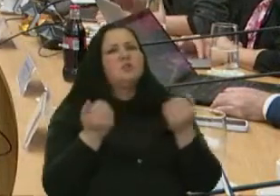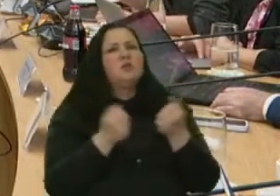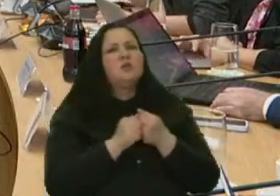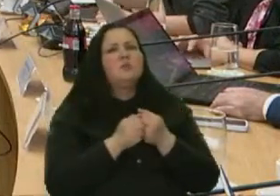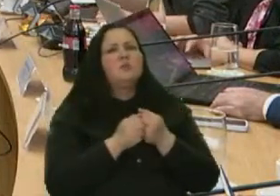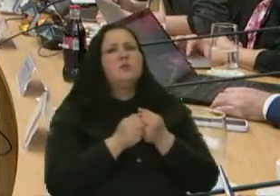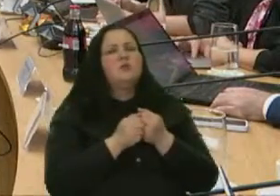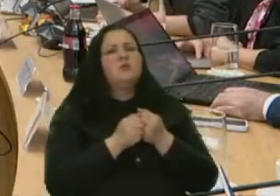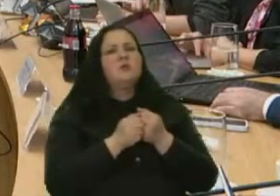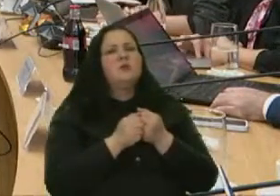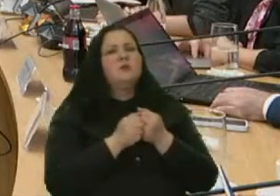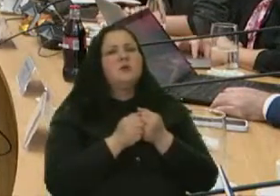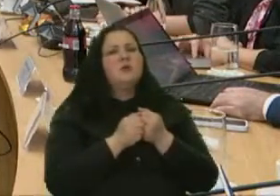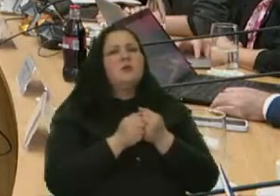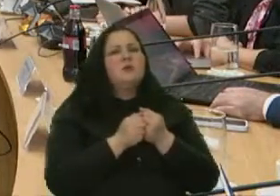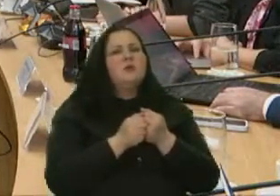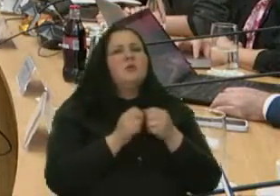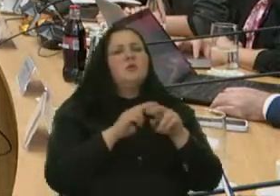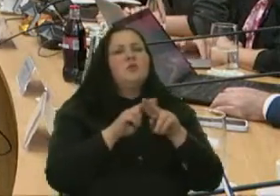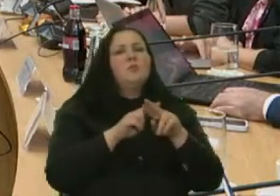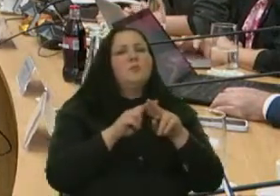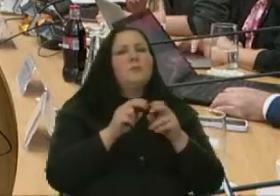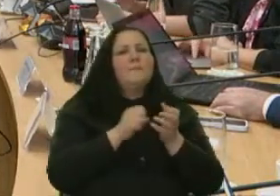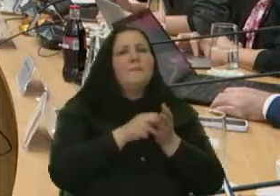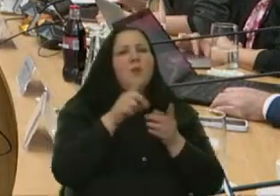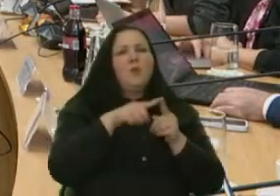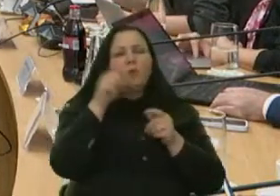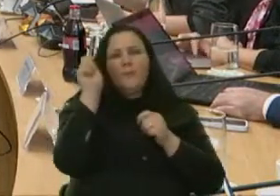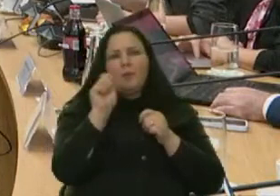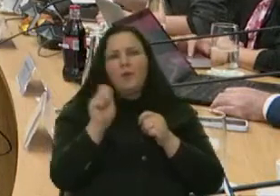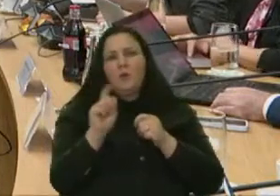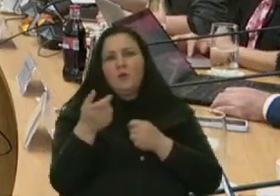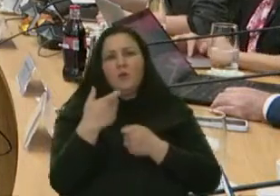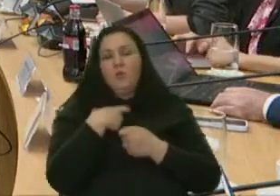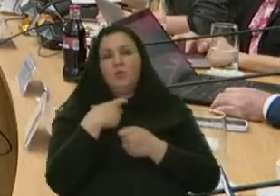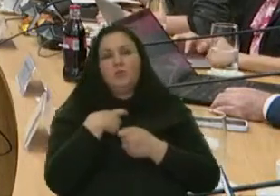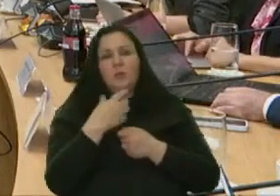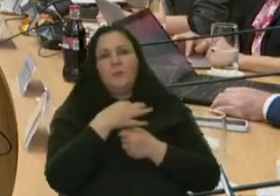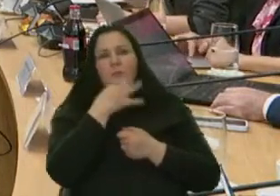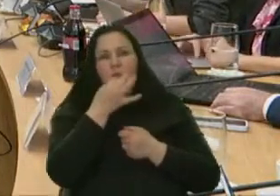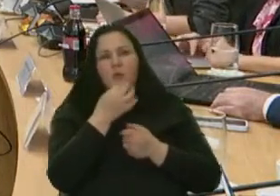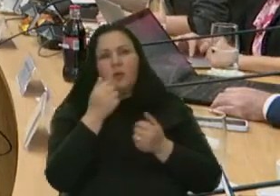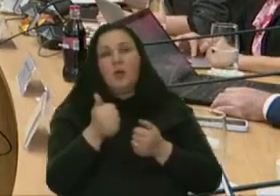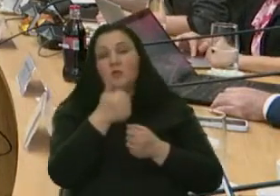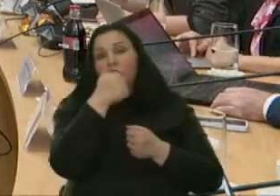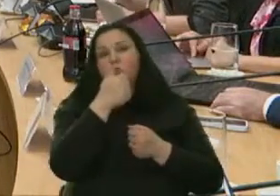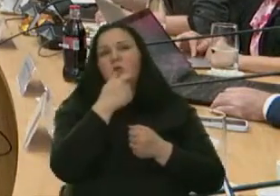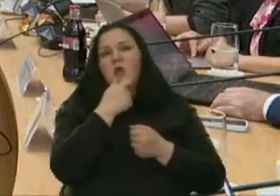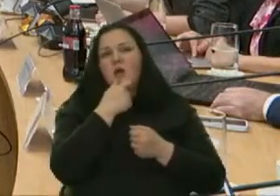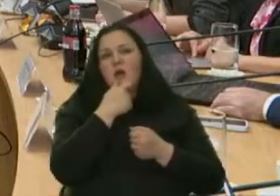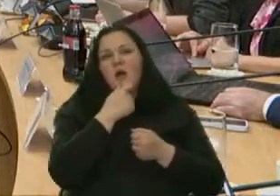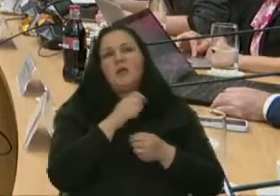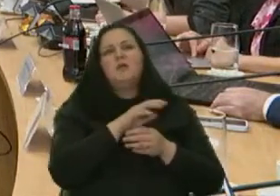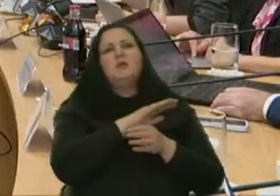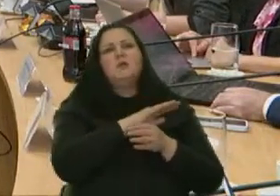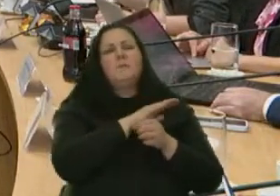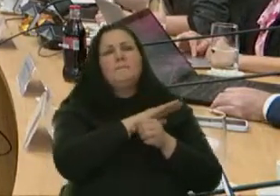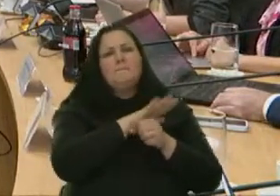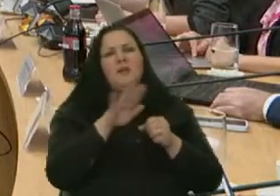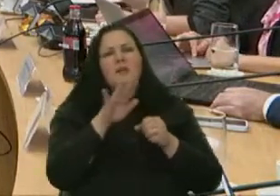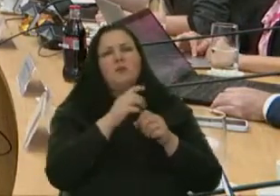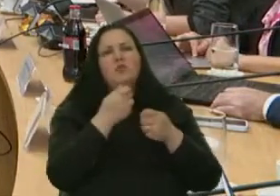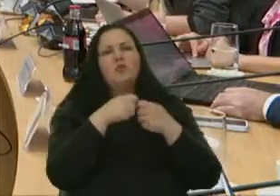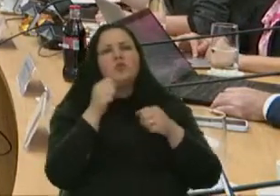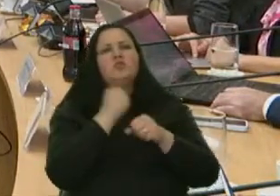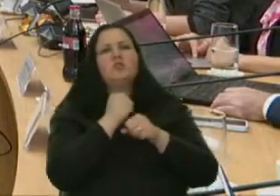accelerăm ritmul în care mergem cu proiectele pentru că nu ne putem propune ca într un an în înreg de zile tot ce